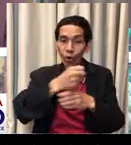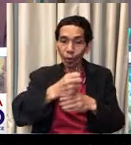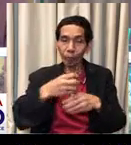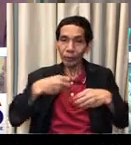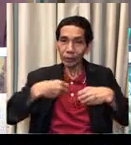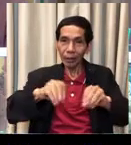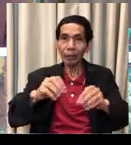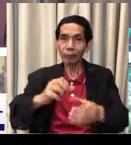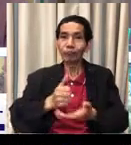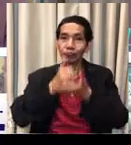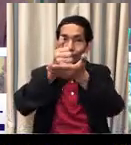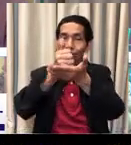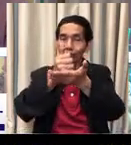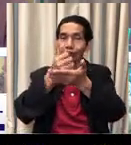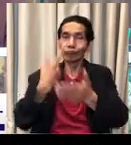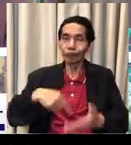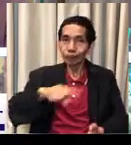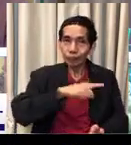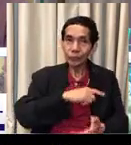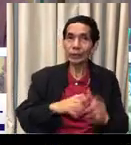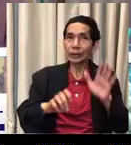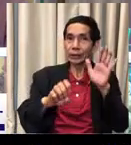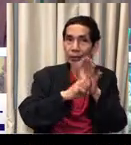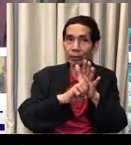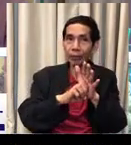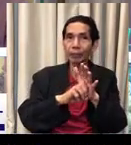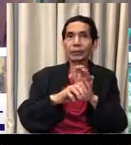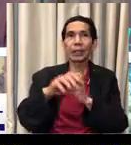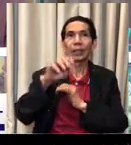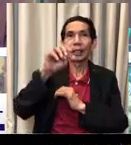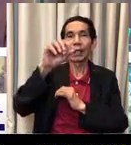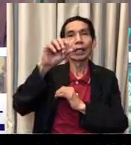Para matulungan natin yung mga, halimbawa, taga-Sagada,